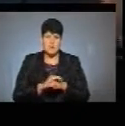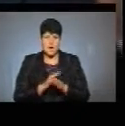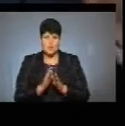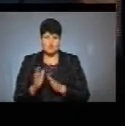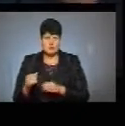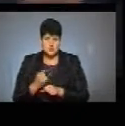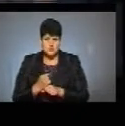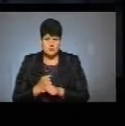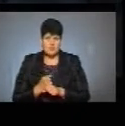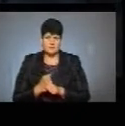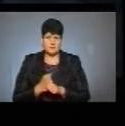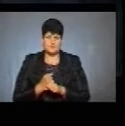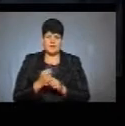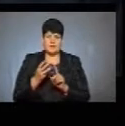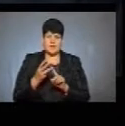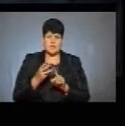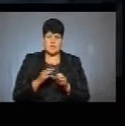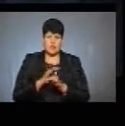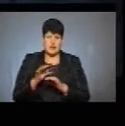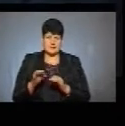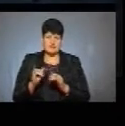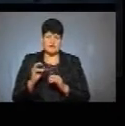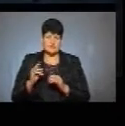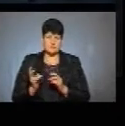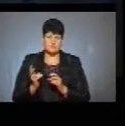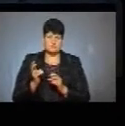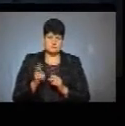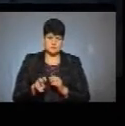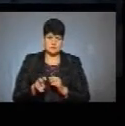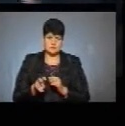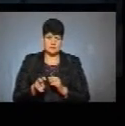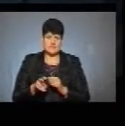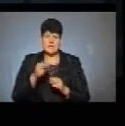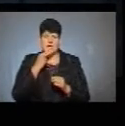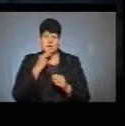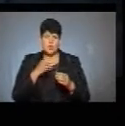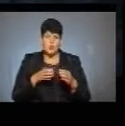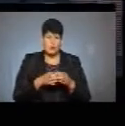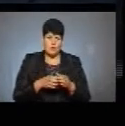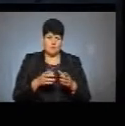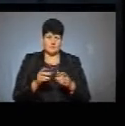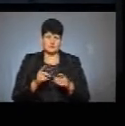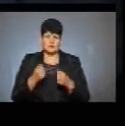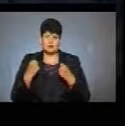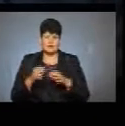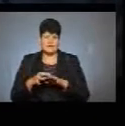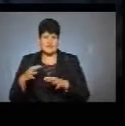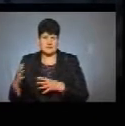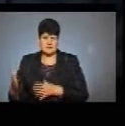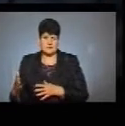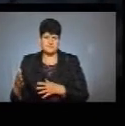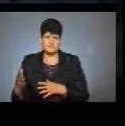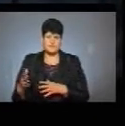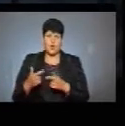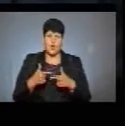зробити. Третій проєкт, інвестори заходять з харчоблоком, заходять з спортивним залом, заходять